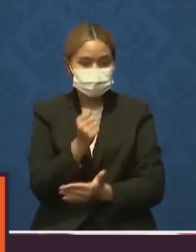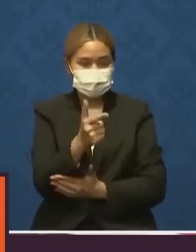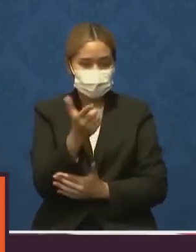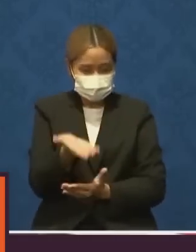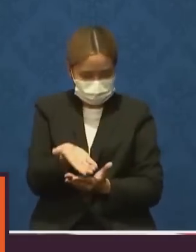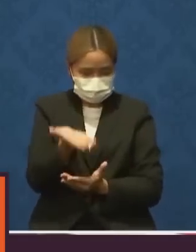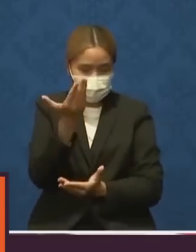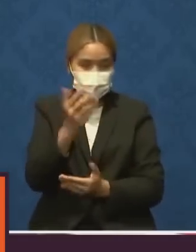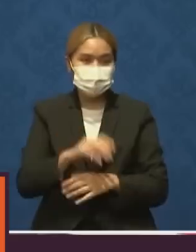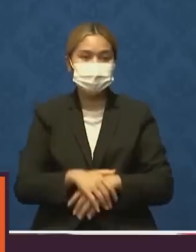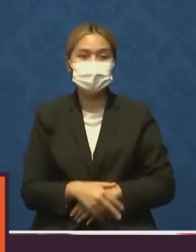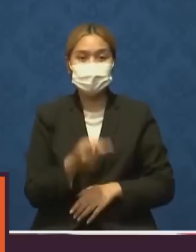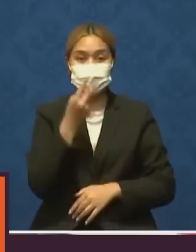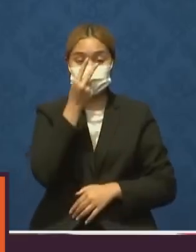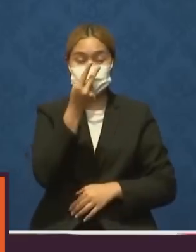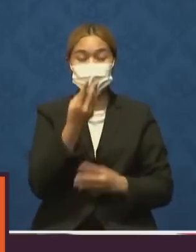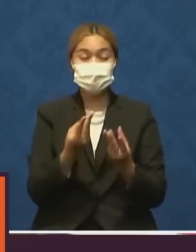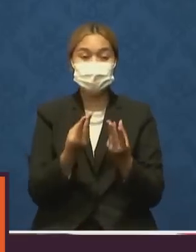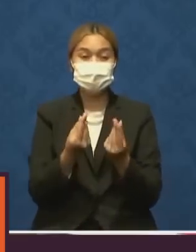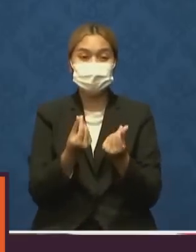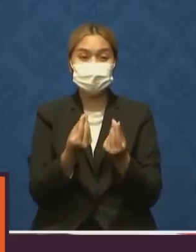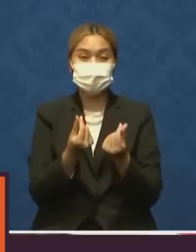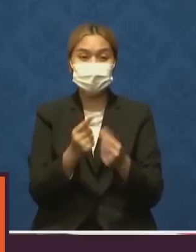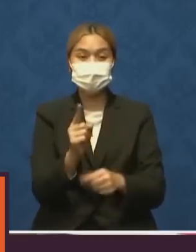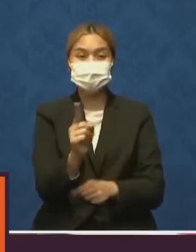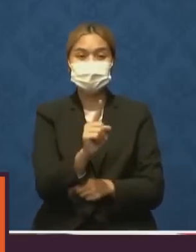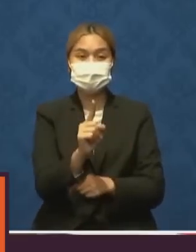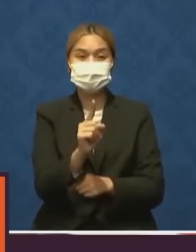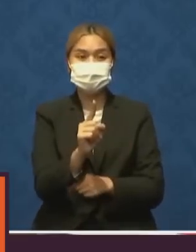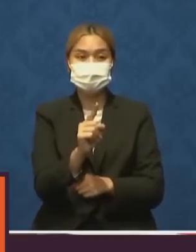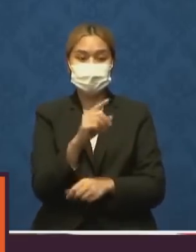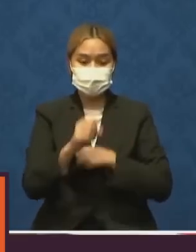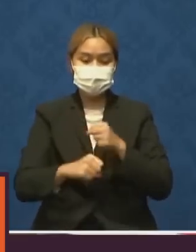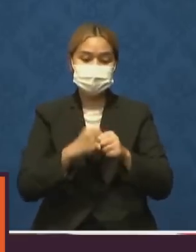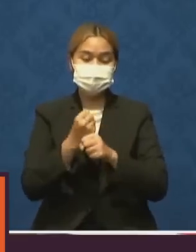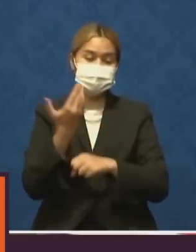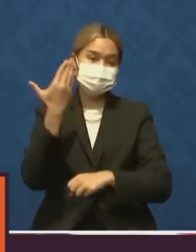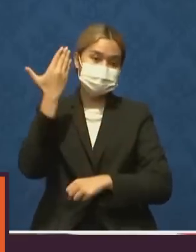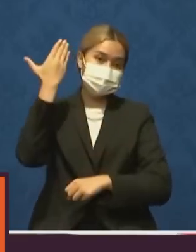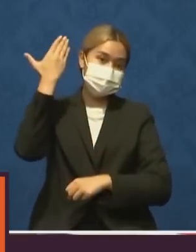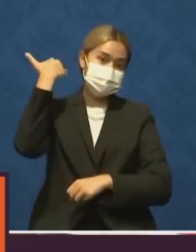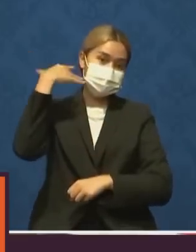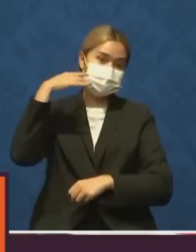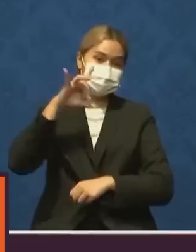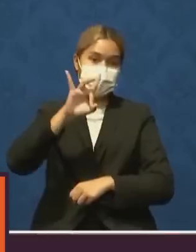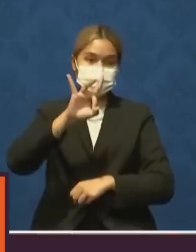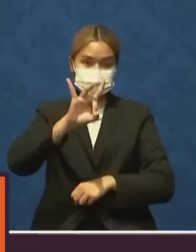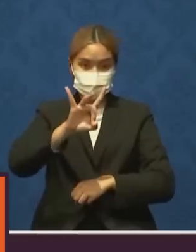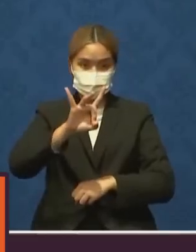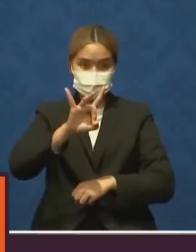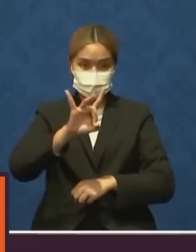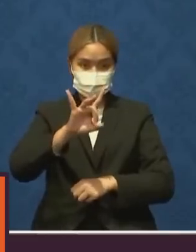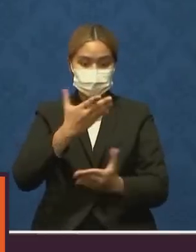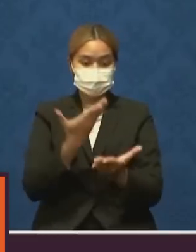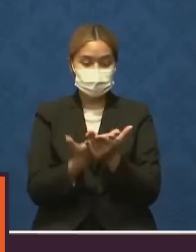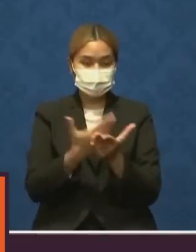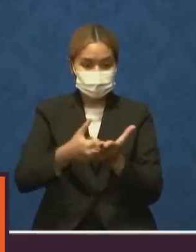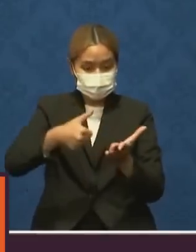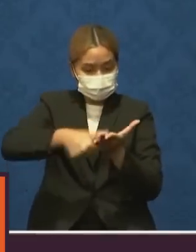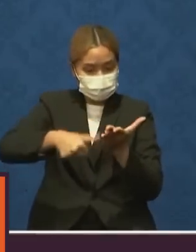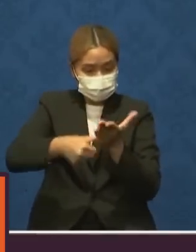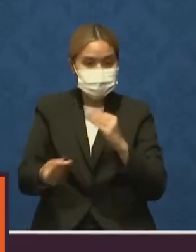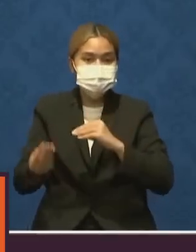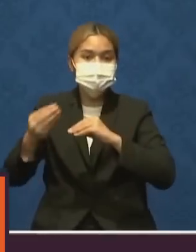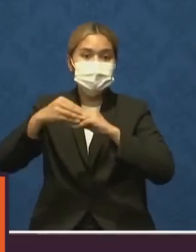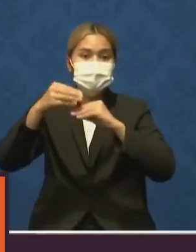ผมมาดูตัเลขลาสุผมตกใจอย่นึครั 8 ปีทผ่านมาประชาชนเป็ี่เพิ่มขึ้น 4 ล้าน